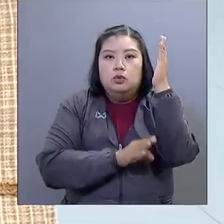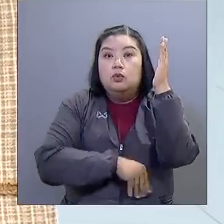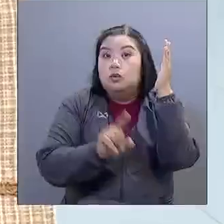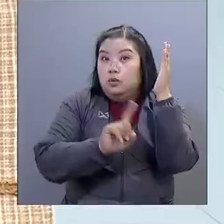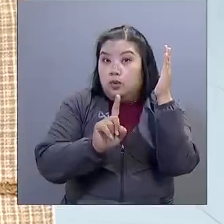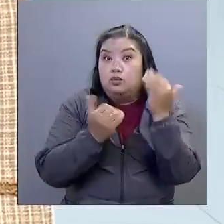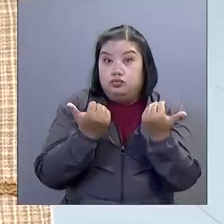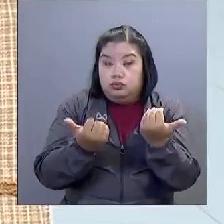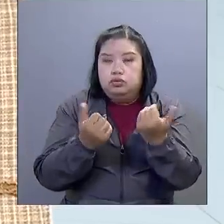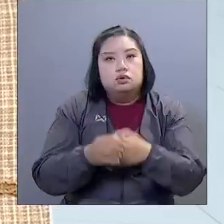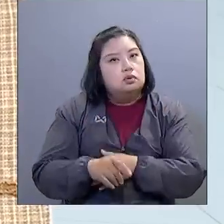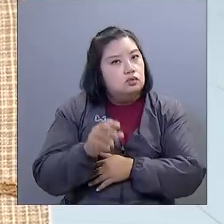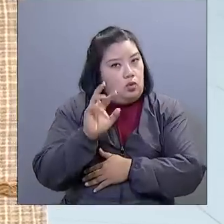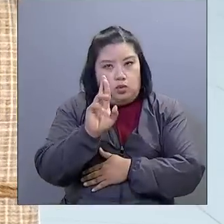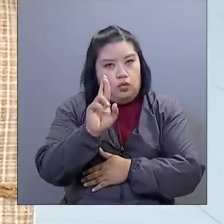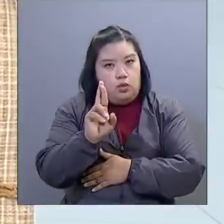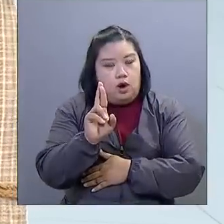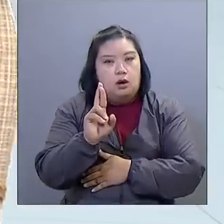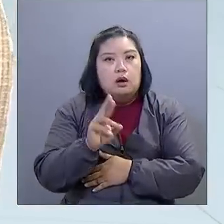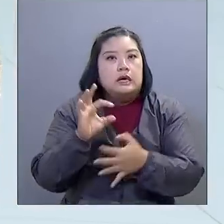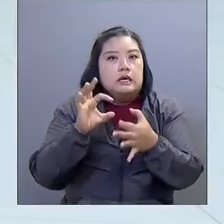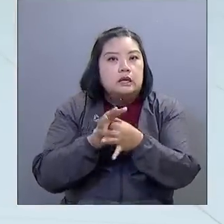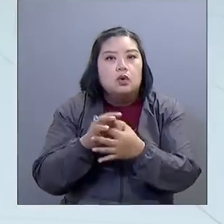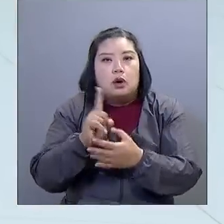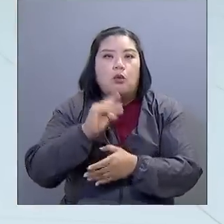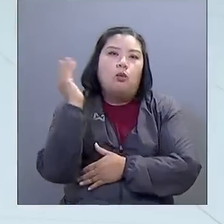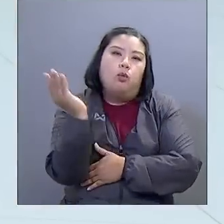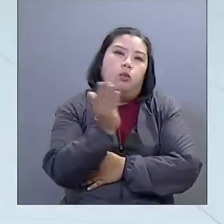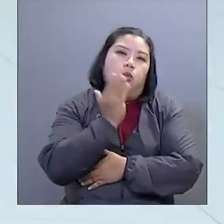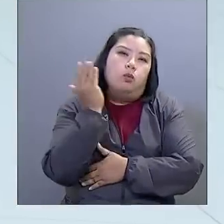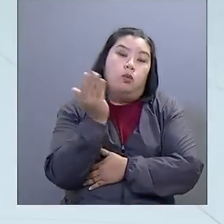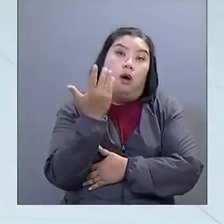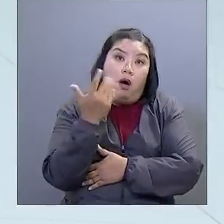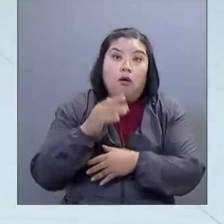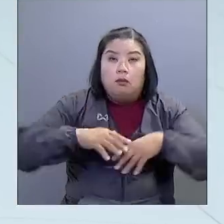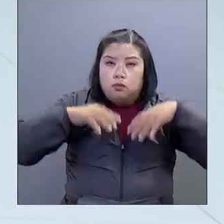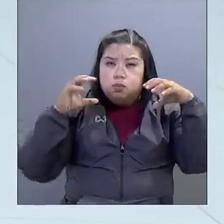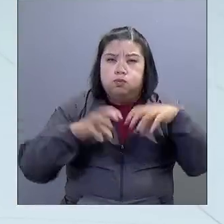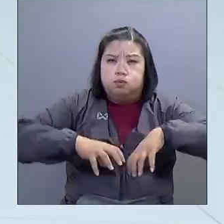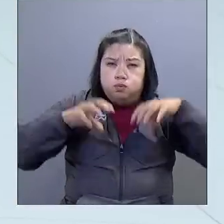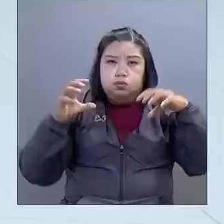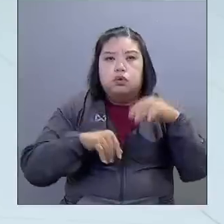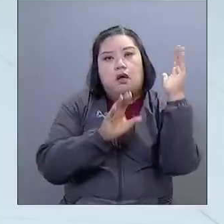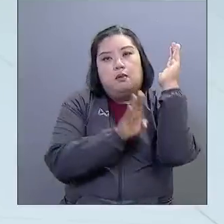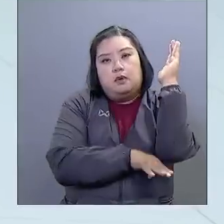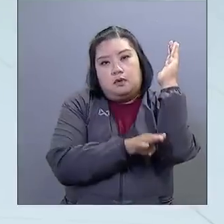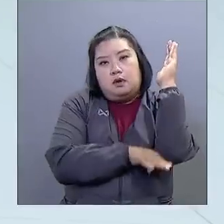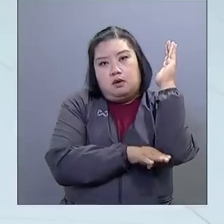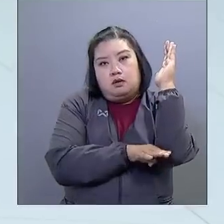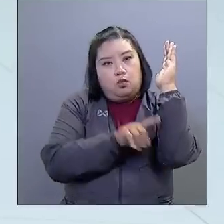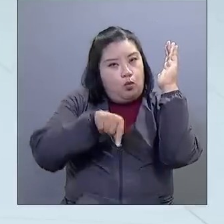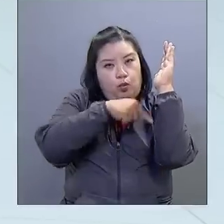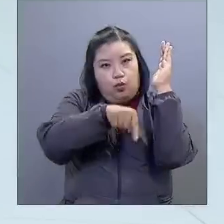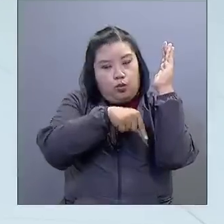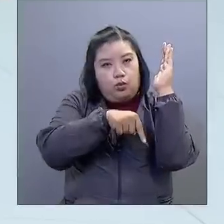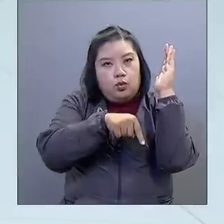ะช่วงนี้มีจุดที่จะต้องระวังนั่นก็คืออันตรายจากคลื่นลมแรงแล้วก็ฝนที่ตกหนักถึงหนักมากในพื้นที่ภาคใต้ค่ะส